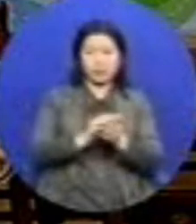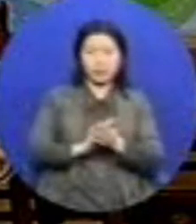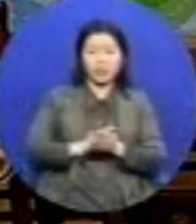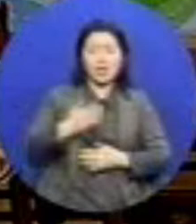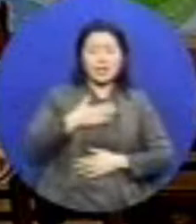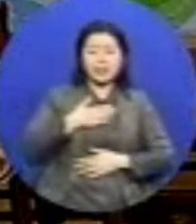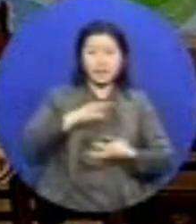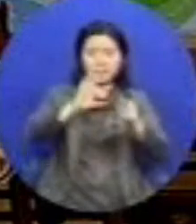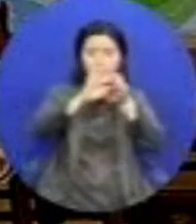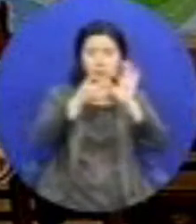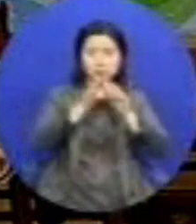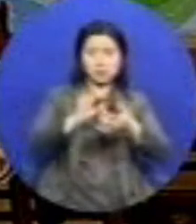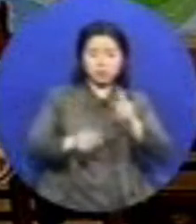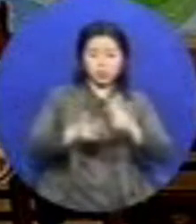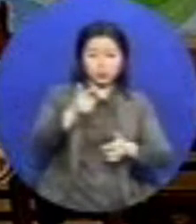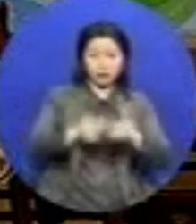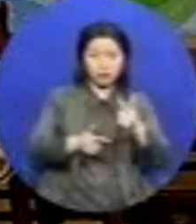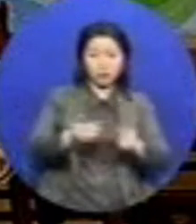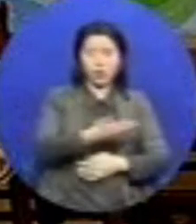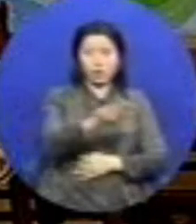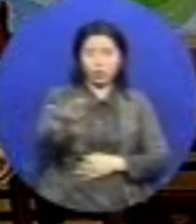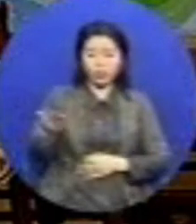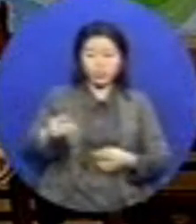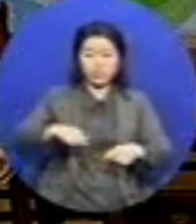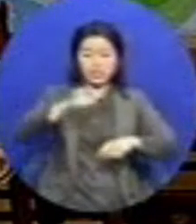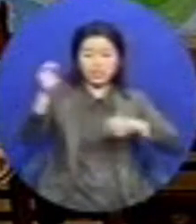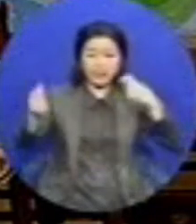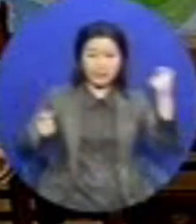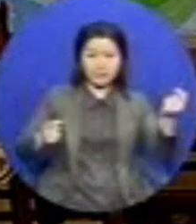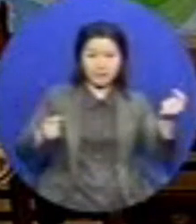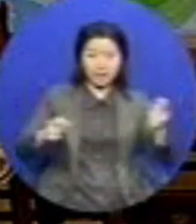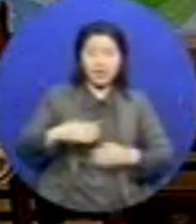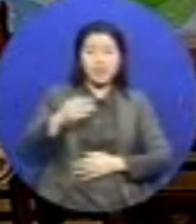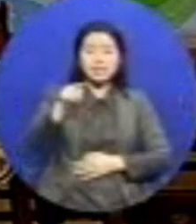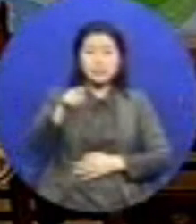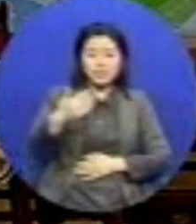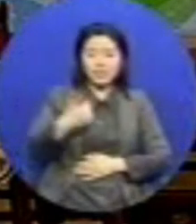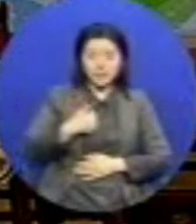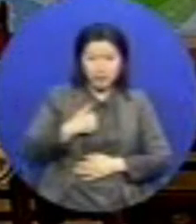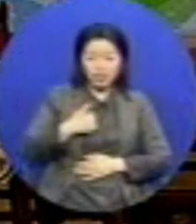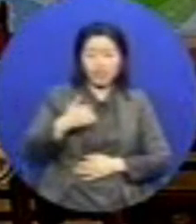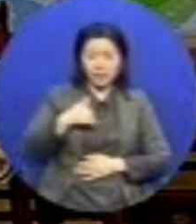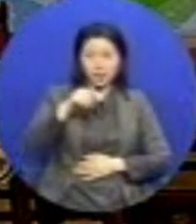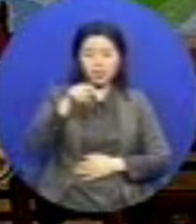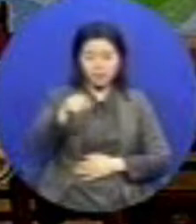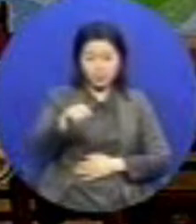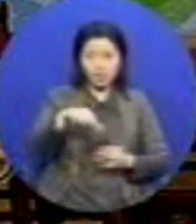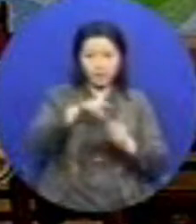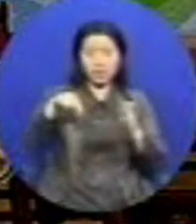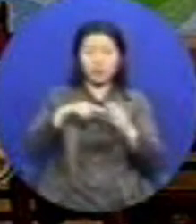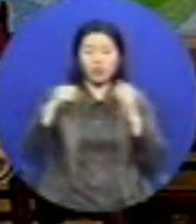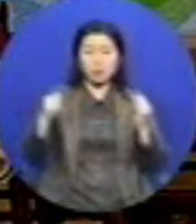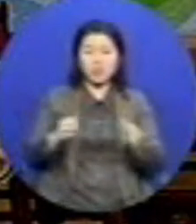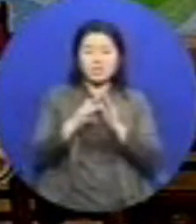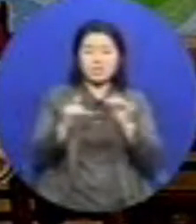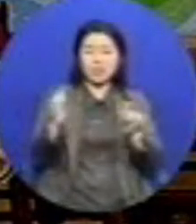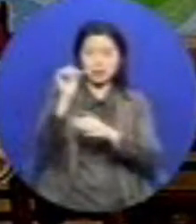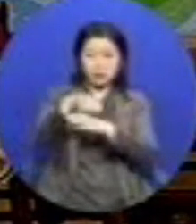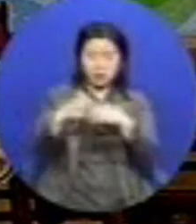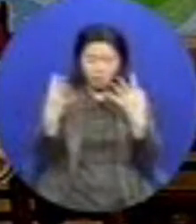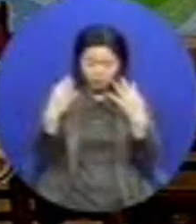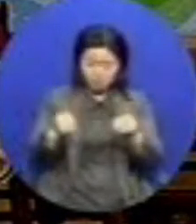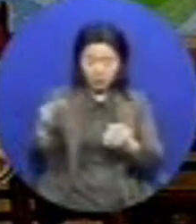나는 포도나무요 너희는 가지라 그가 내 안에 내가 그 안에 거하면 사람이 열매를 많이 맺나니 나를 떠나서는